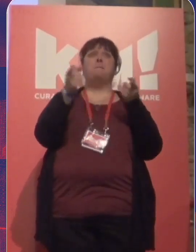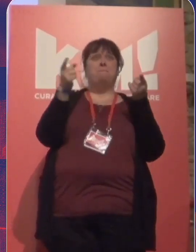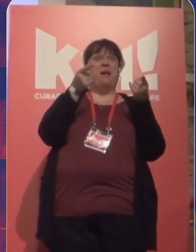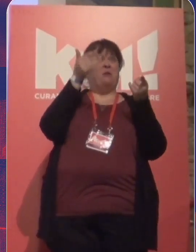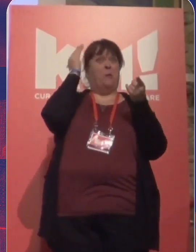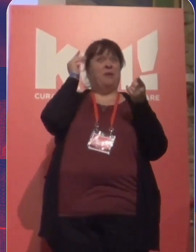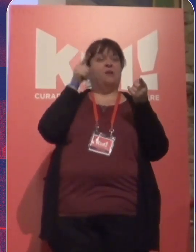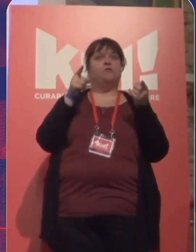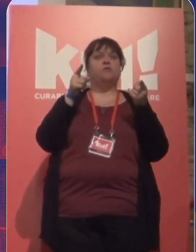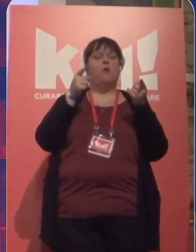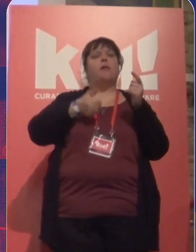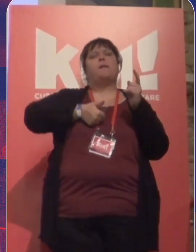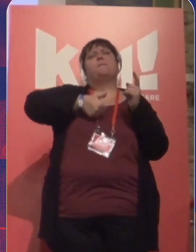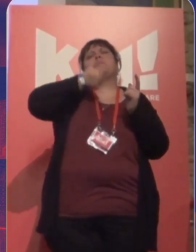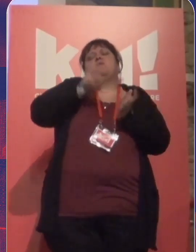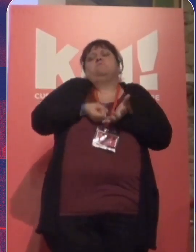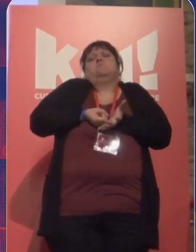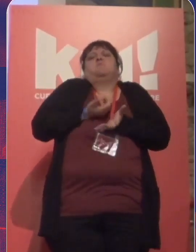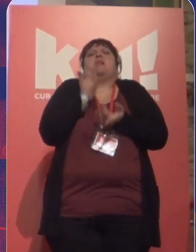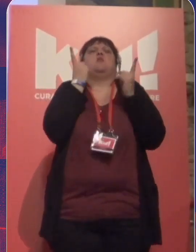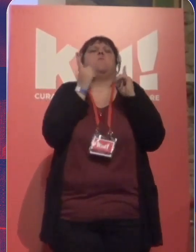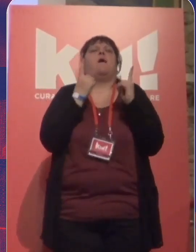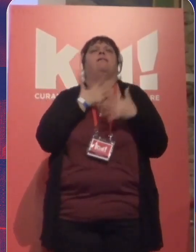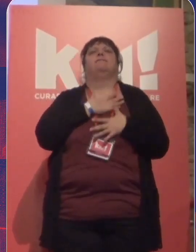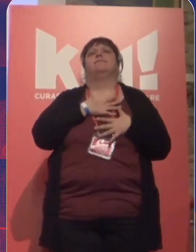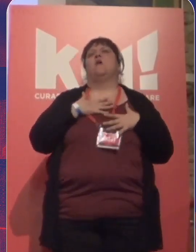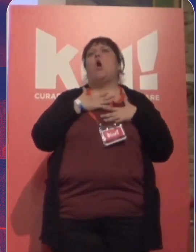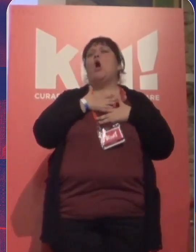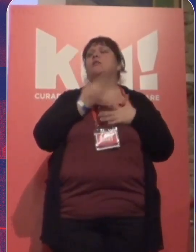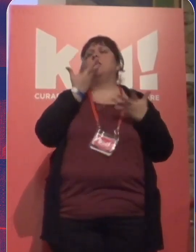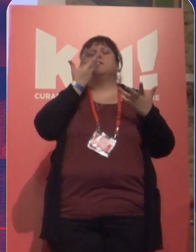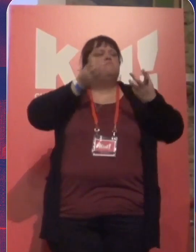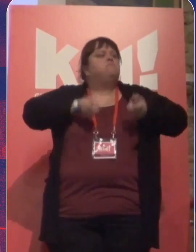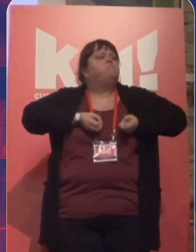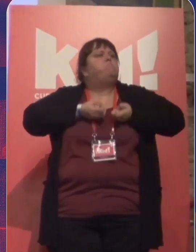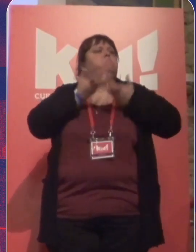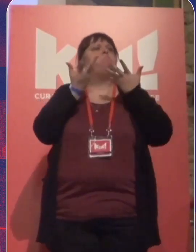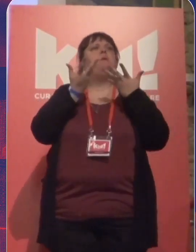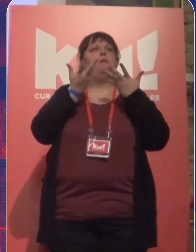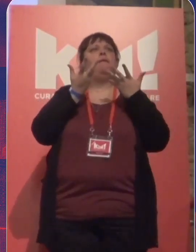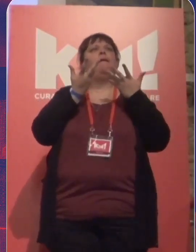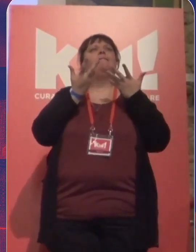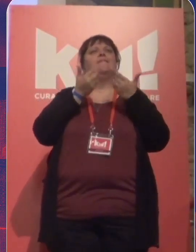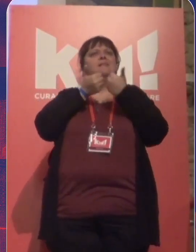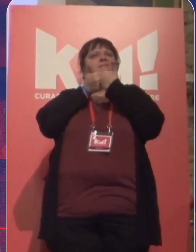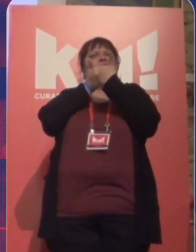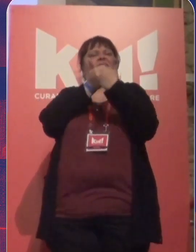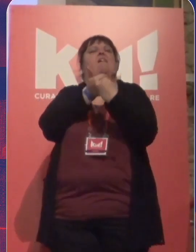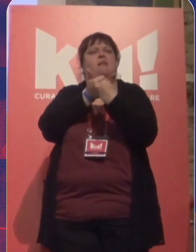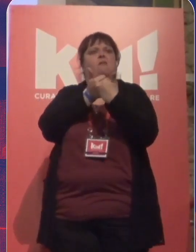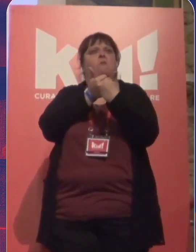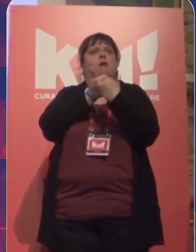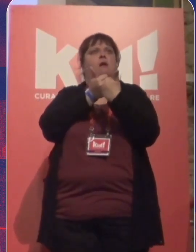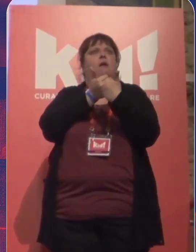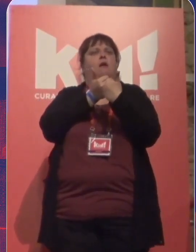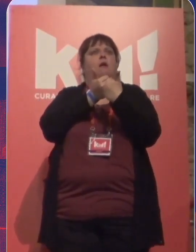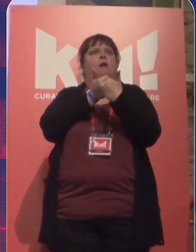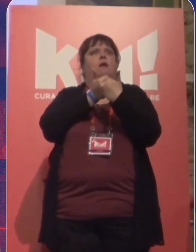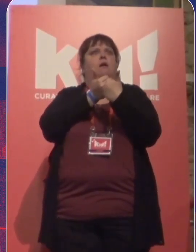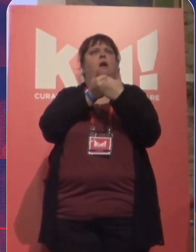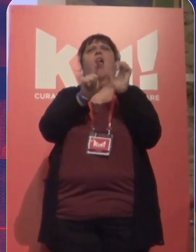godere della pulsione diciamo così e la spinta godere della pulsione al di là della legge si